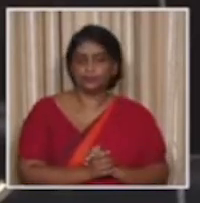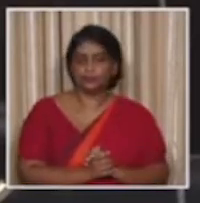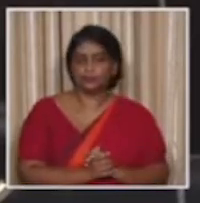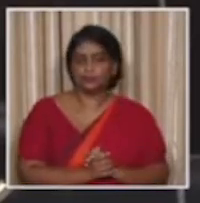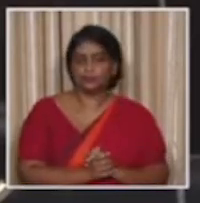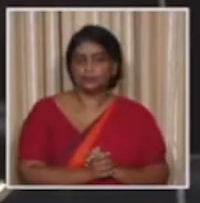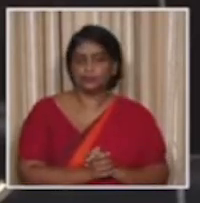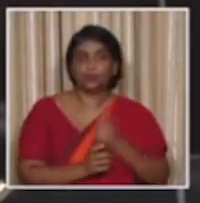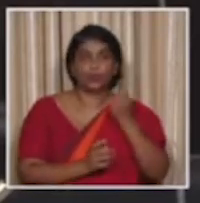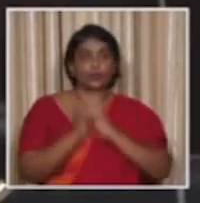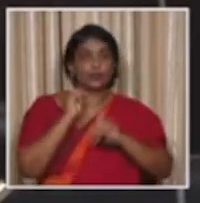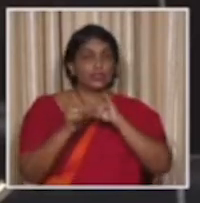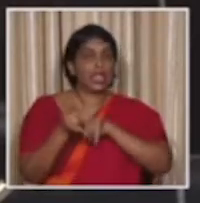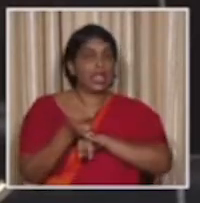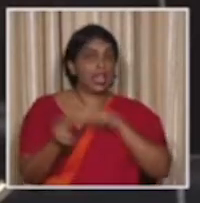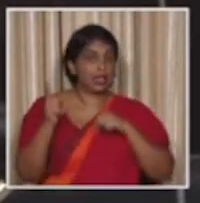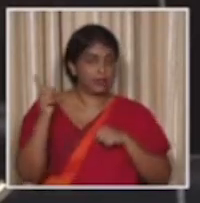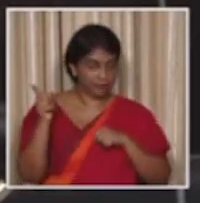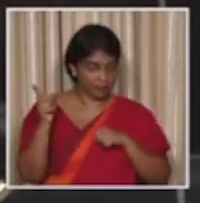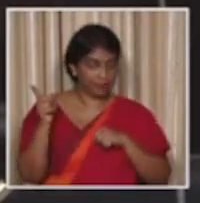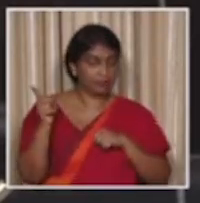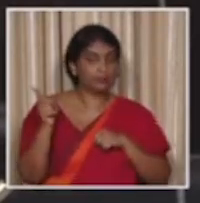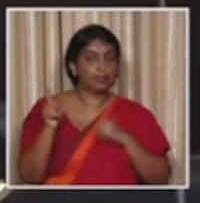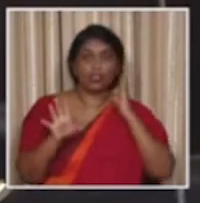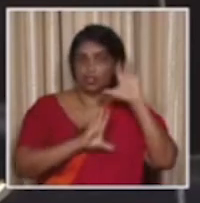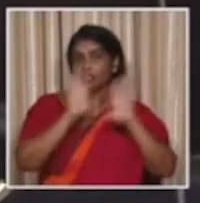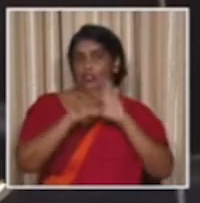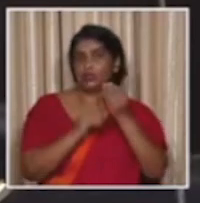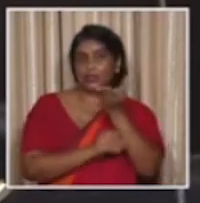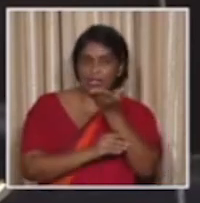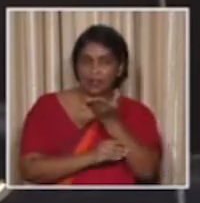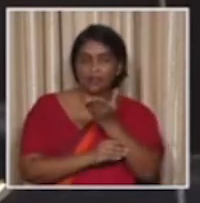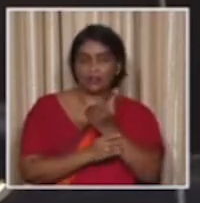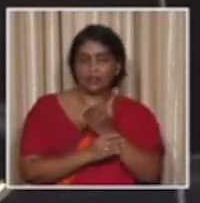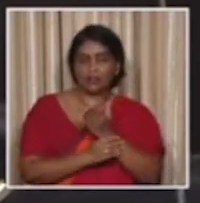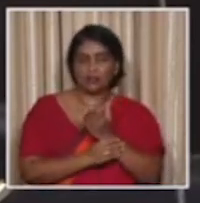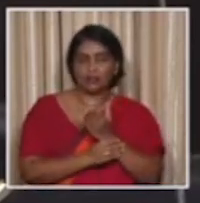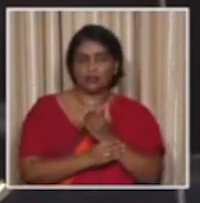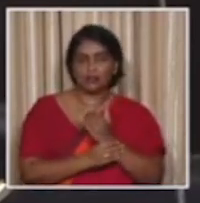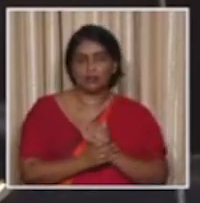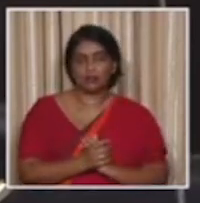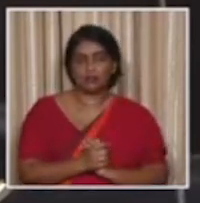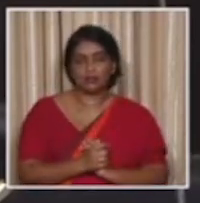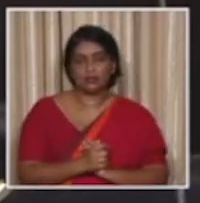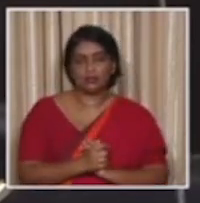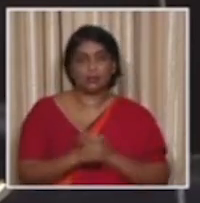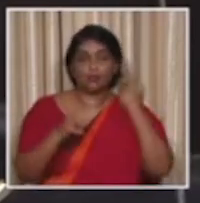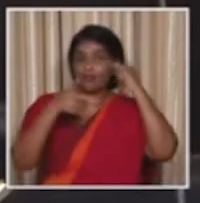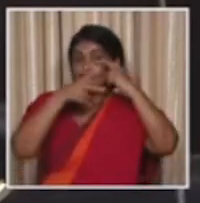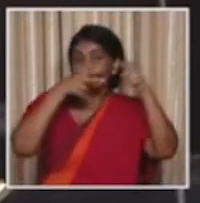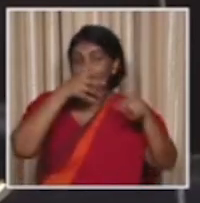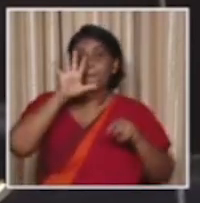ඉල්ලලා තිබ්බා මුදල් අමාත්‍යාංශයේ ලේකම්වරයාගෙන් තොරතුරු කාණ්ඩ 5ක්